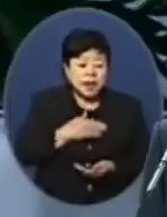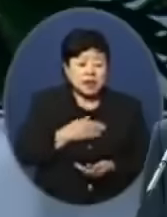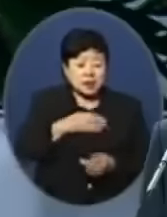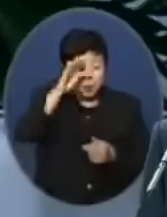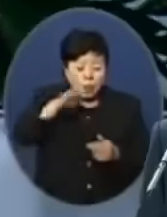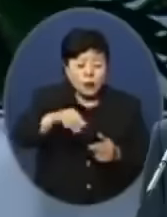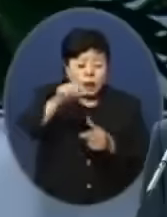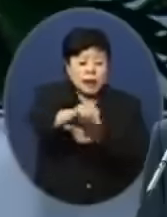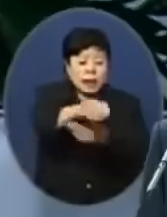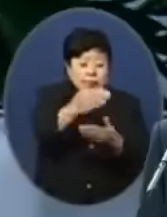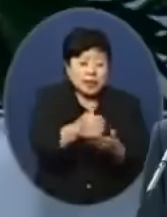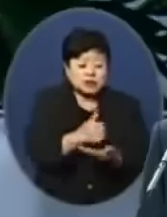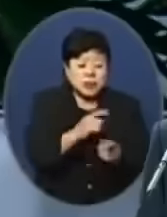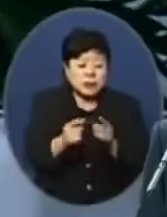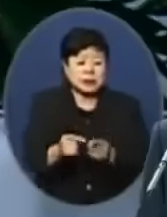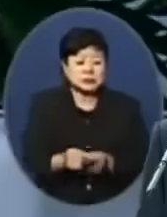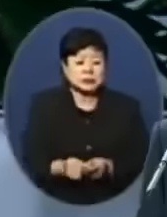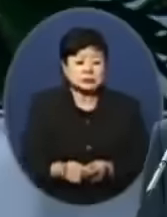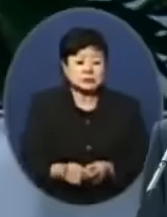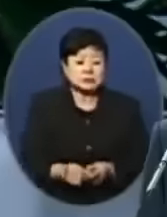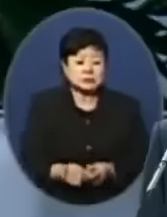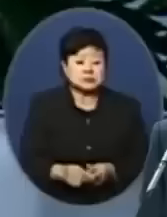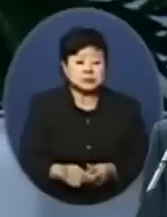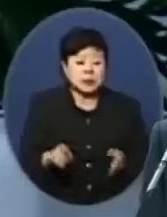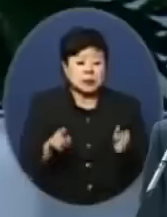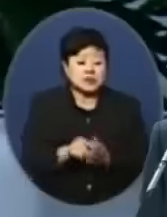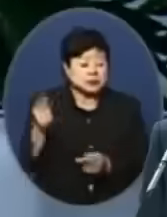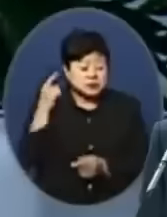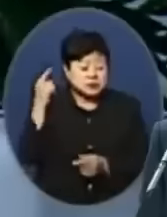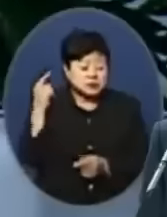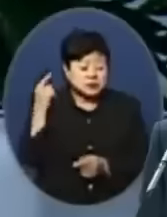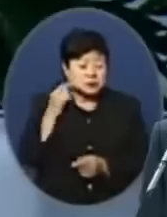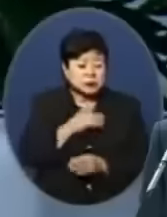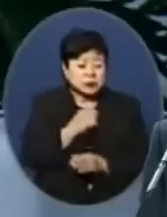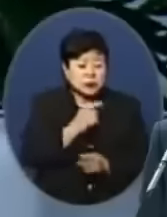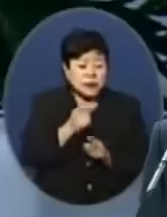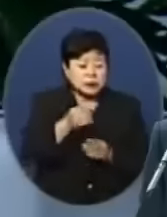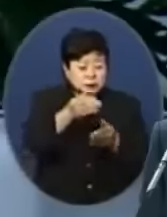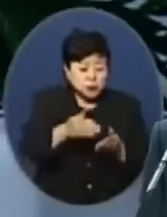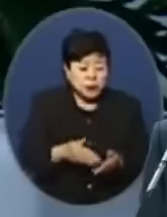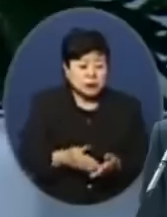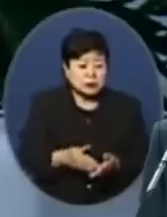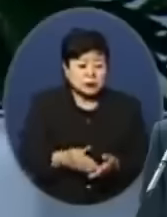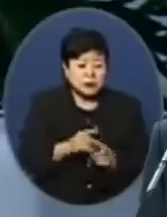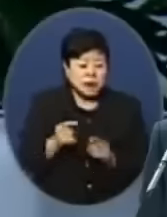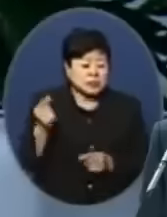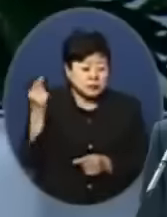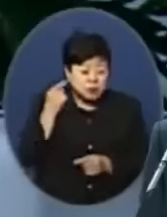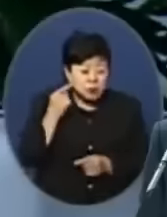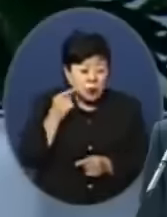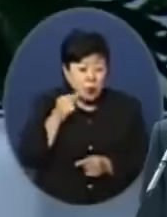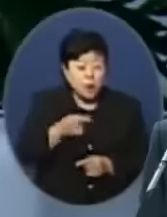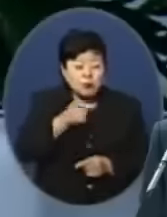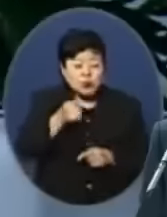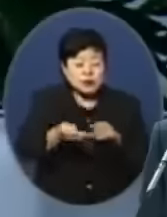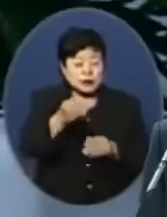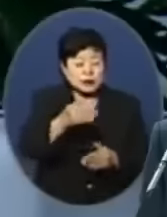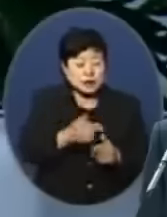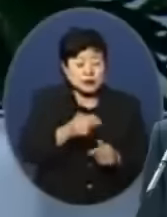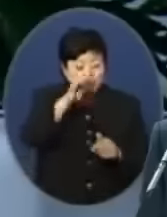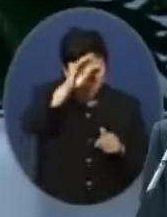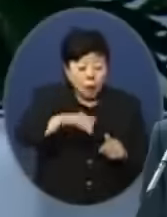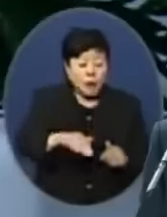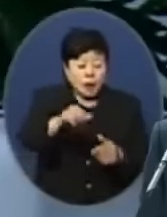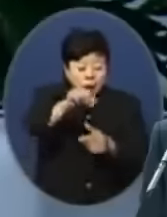오게 하소서 주님 말씀을 구했다. 믿음은 들으면서 나니까 말씀을 드려야 된다. 예수님께서